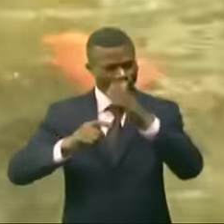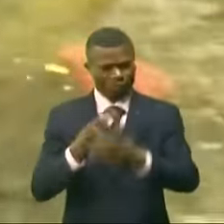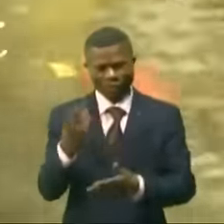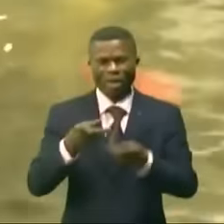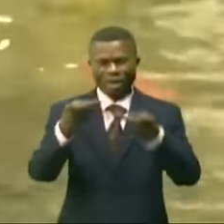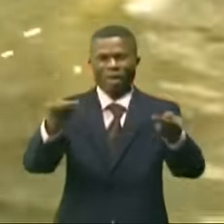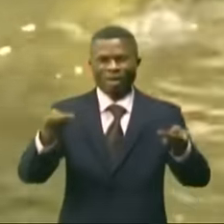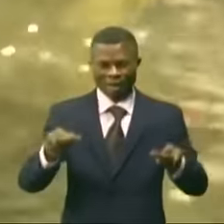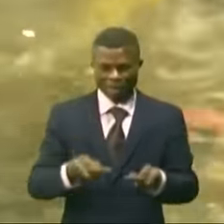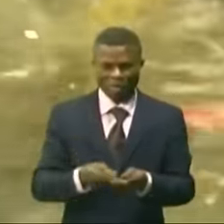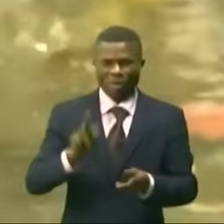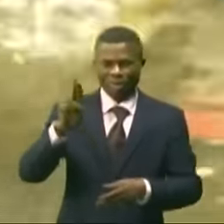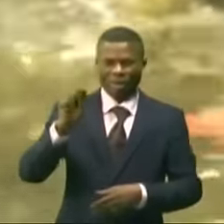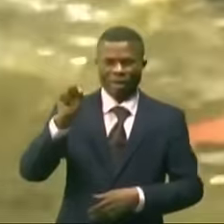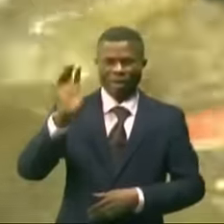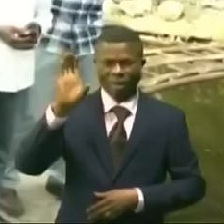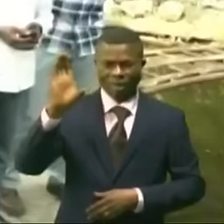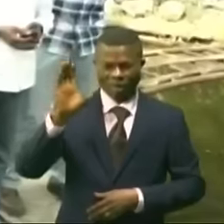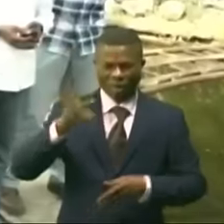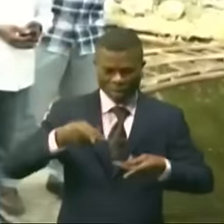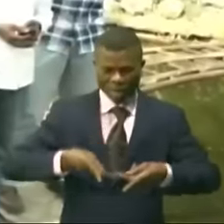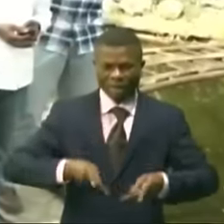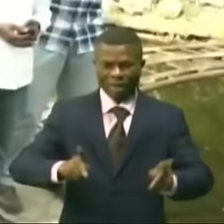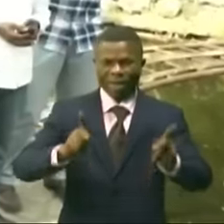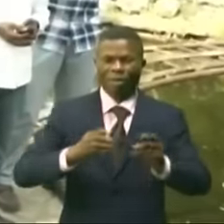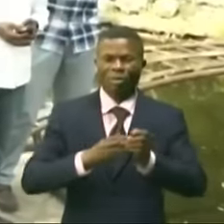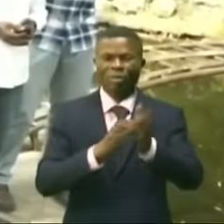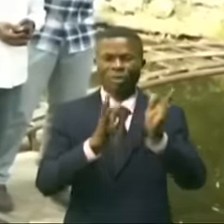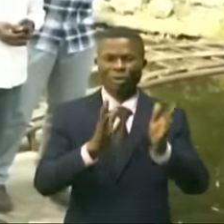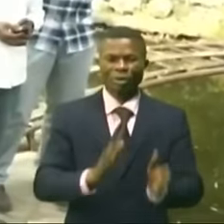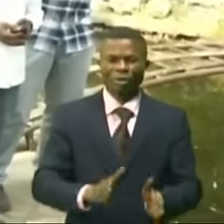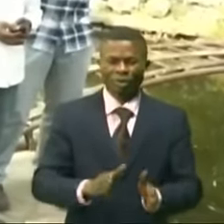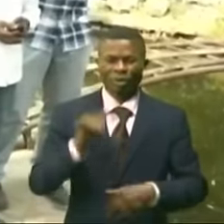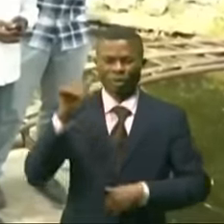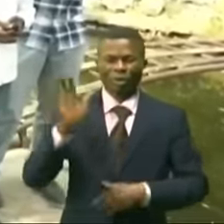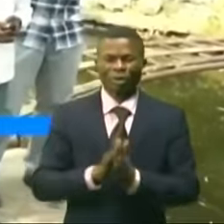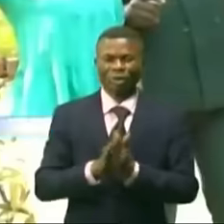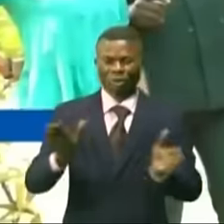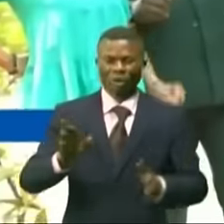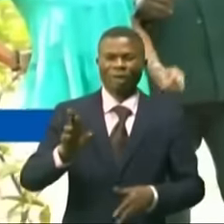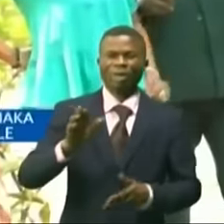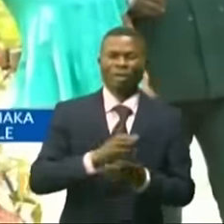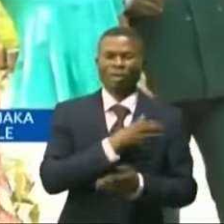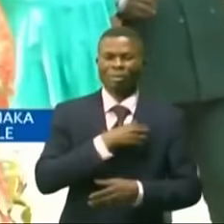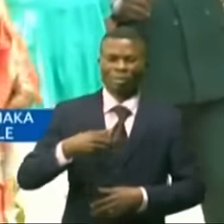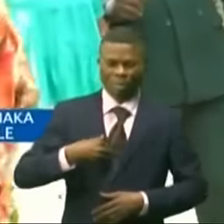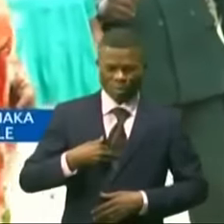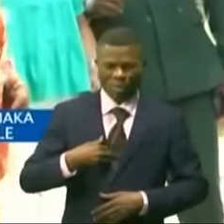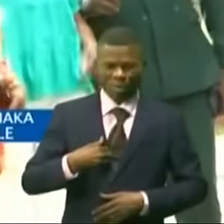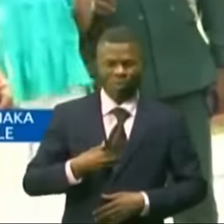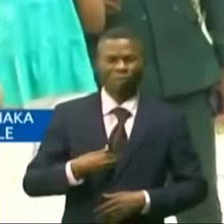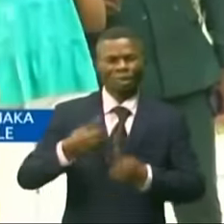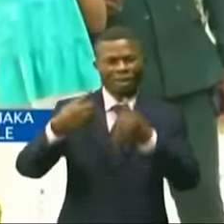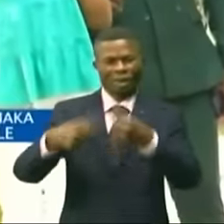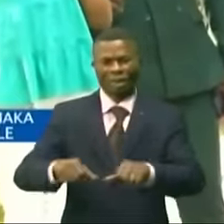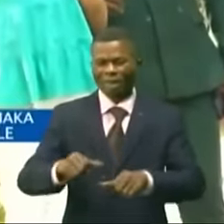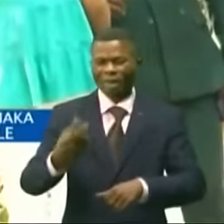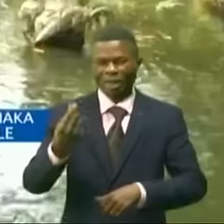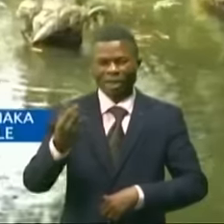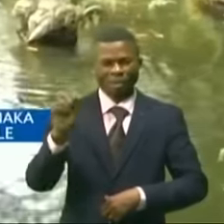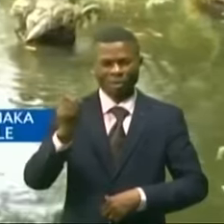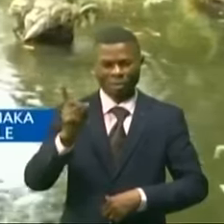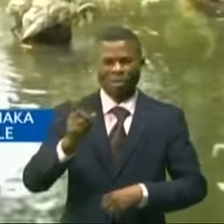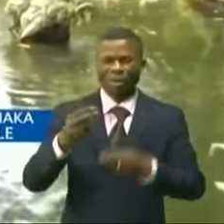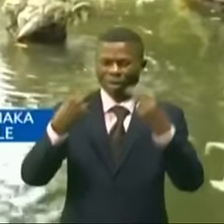l'espace RTNC sous l'impulion managériale de son directeur général qui ne lésine pas sur les moyens pour